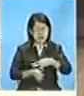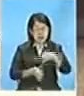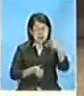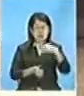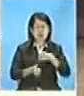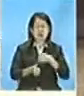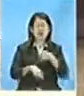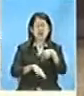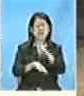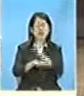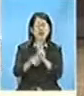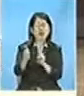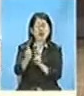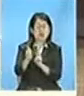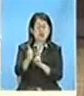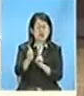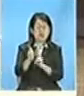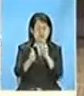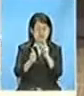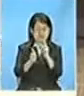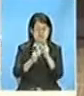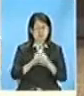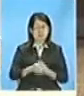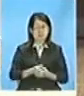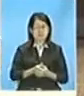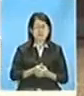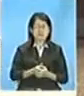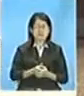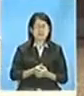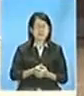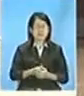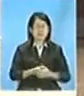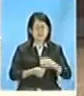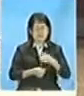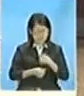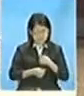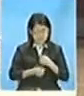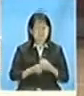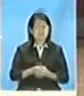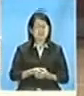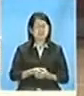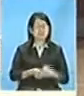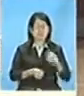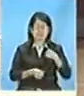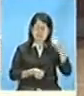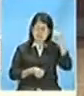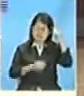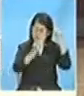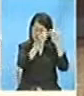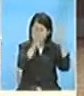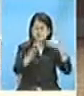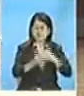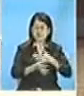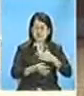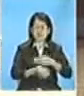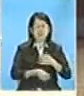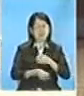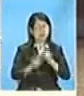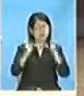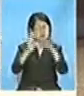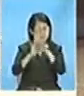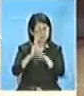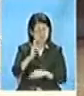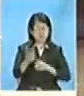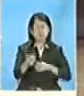ที่จะเป็นรองประธานวุฒิสภาคนที่หนึ่งกับผมมีวิสัยทัศน์ที่จะกระทำสิ่งต่างๆดังกล่